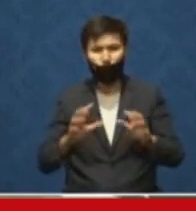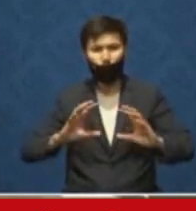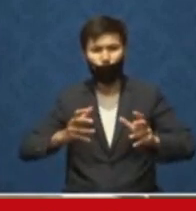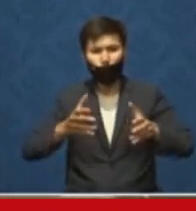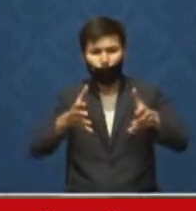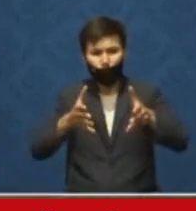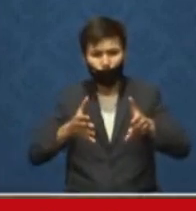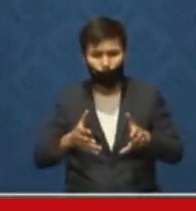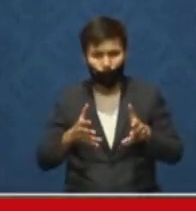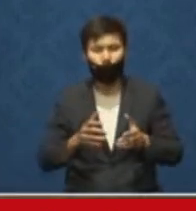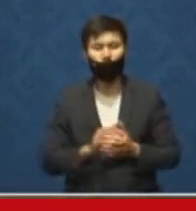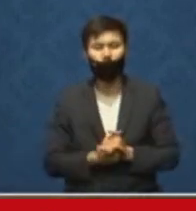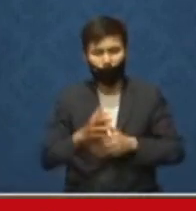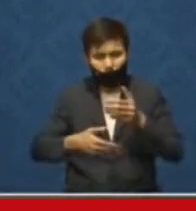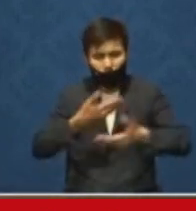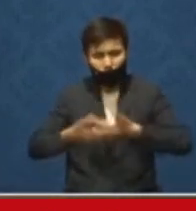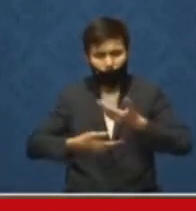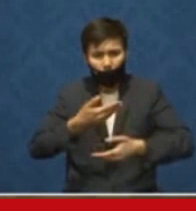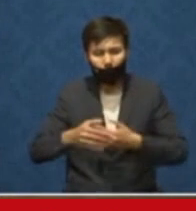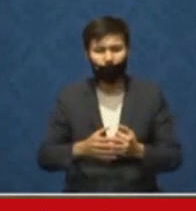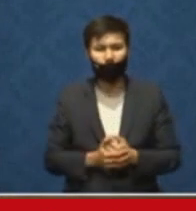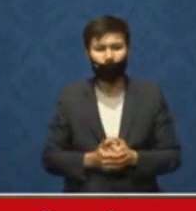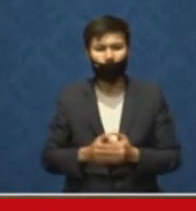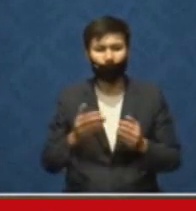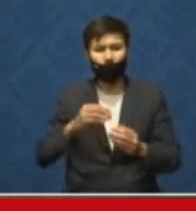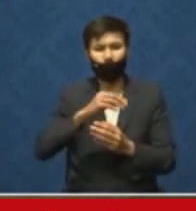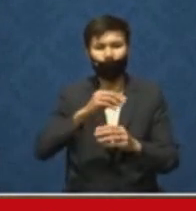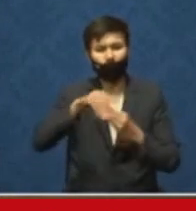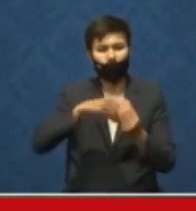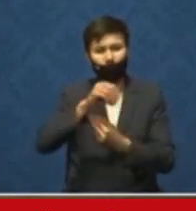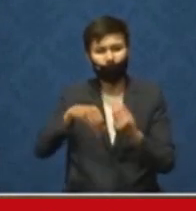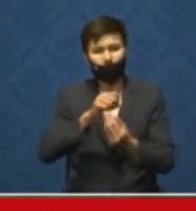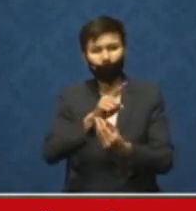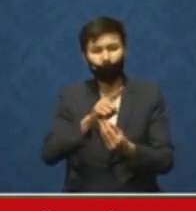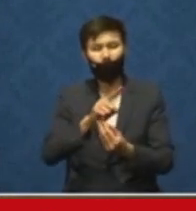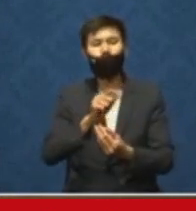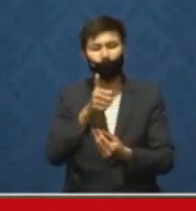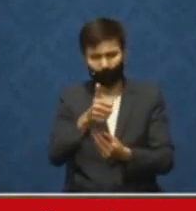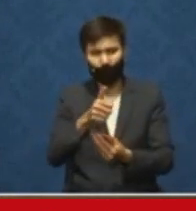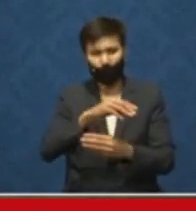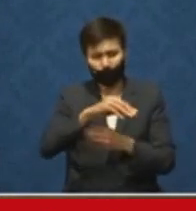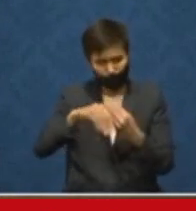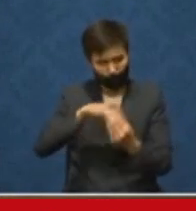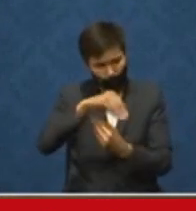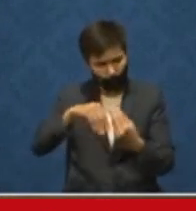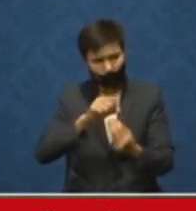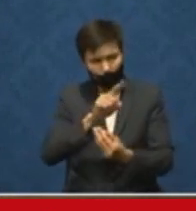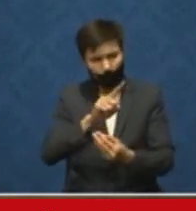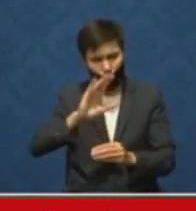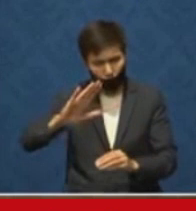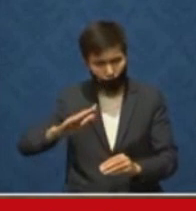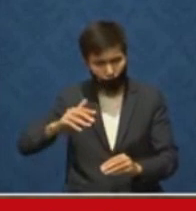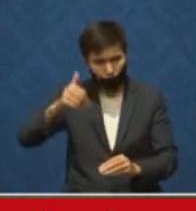เขาก็ไปปลูกไม้โตเร็วรถของรถเข็นรถสิบล้อหกล้อก็ได้วิ่งคนกันคนทำงานทำการได้ขายไปปะ